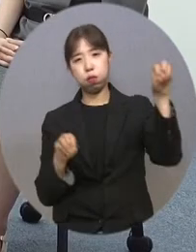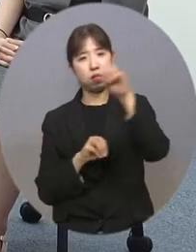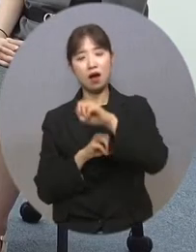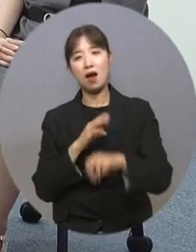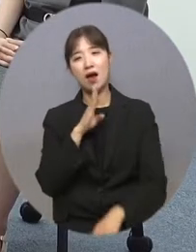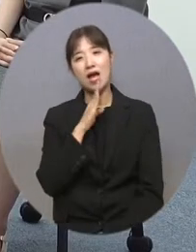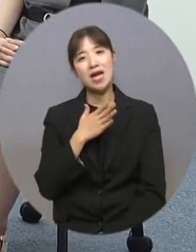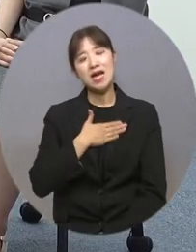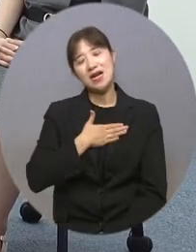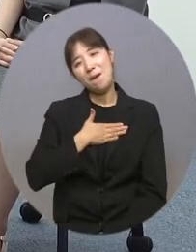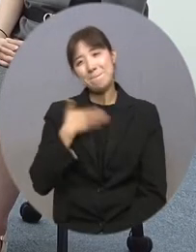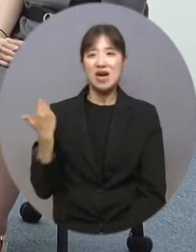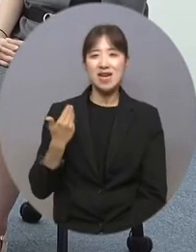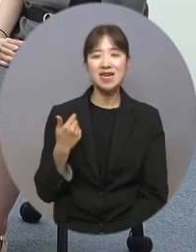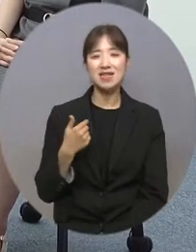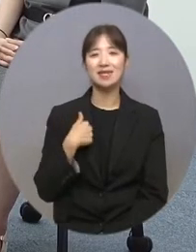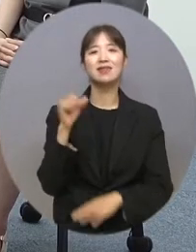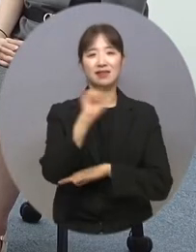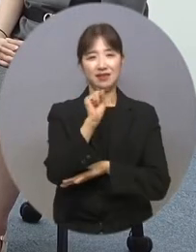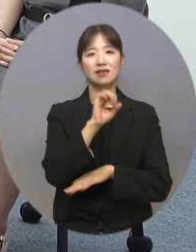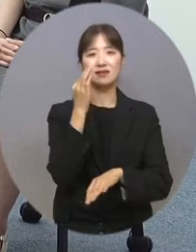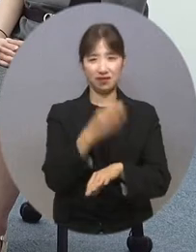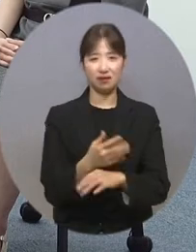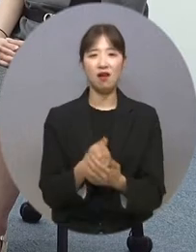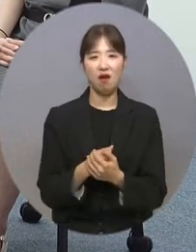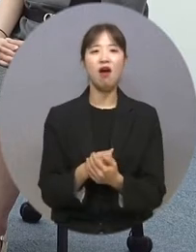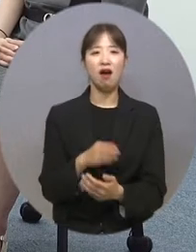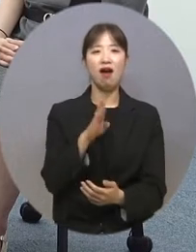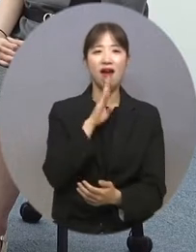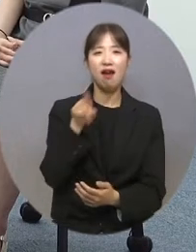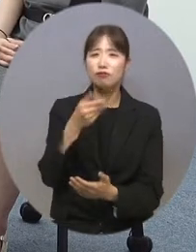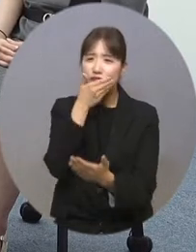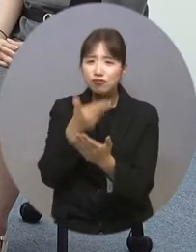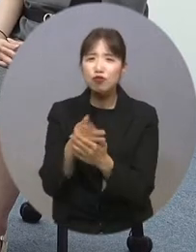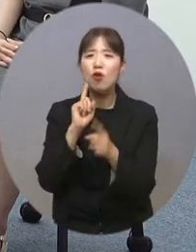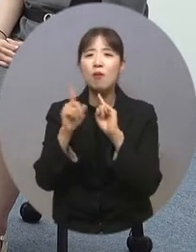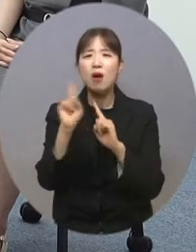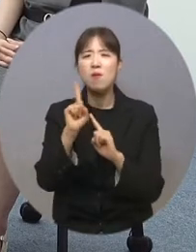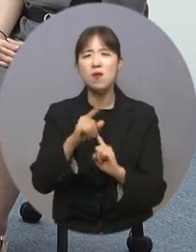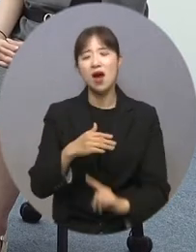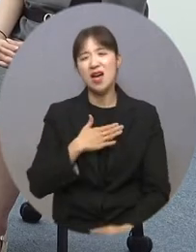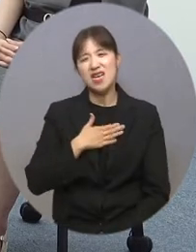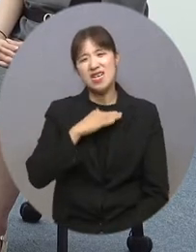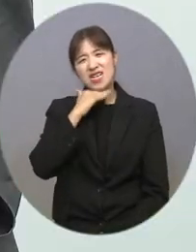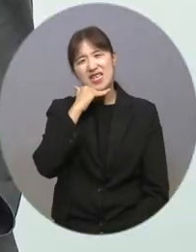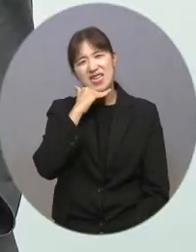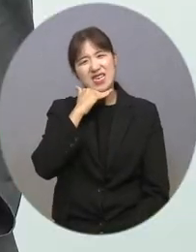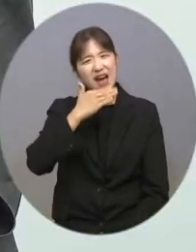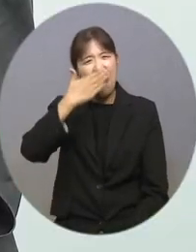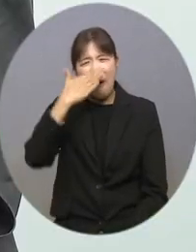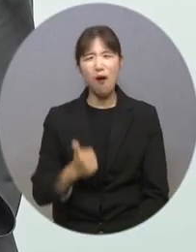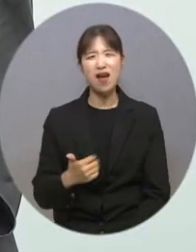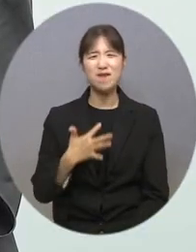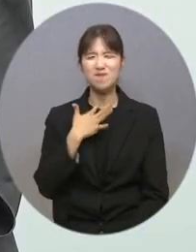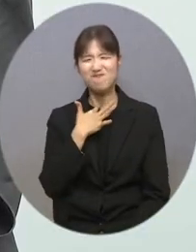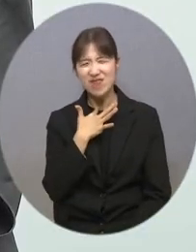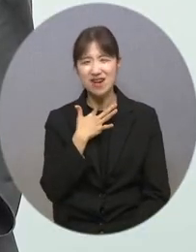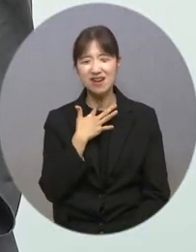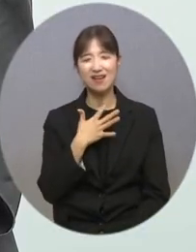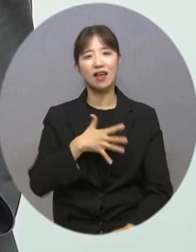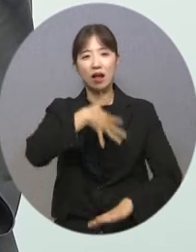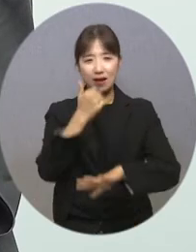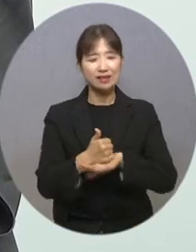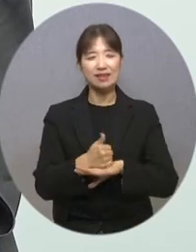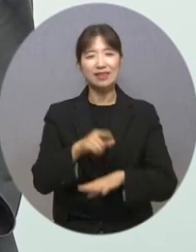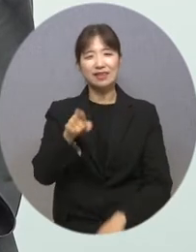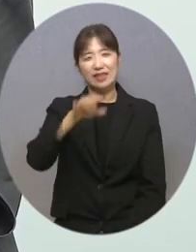질려서 차례 사게 됐어요 여러분 지금 중요한걸 껌을 주력할 길 이어서 내 의문사 셨다 그럼 쓸려서 아내가 이렇게는 도저히 못 다니게